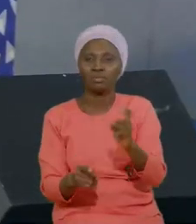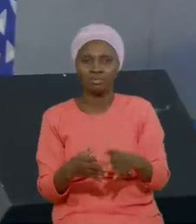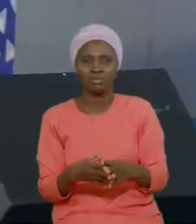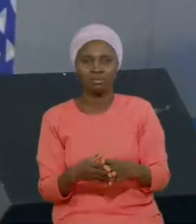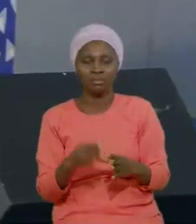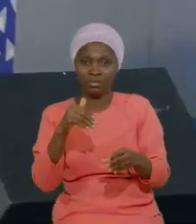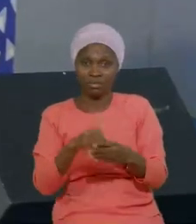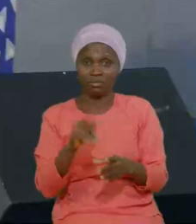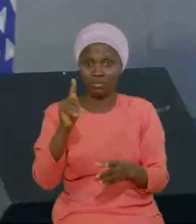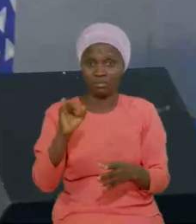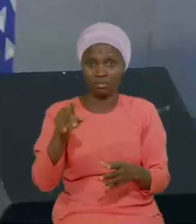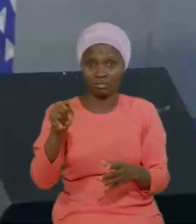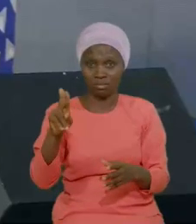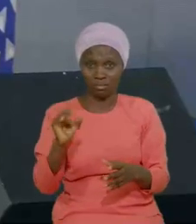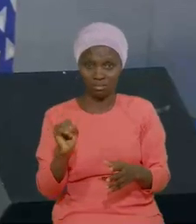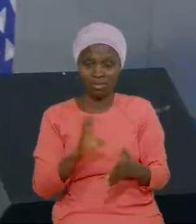Comment cela se passe?